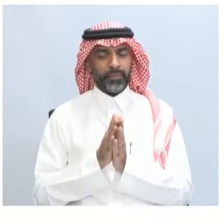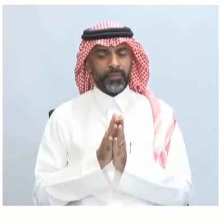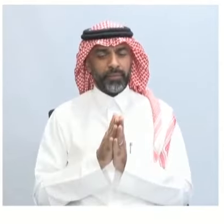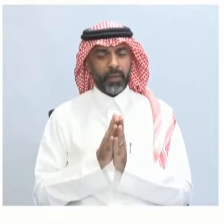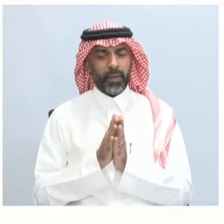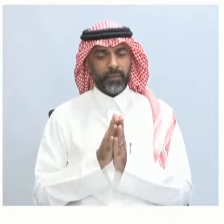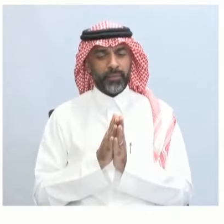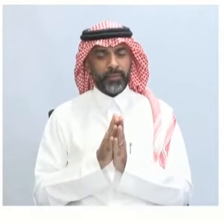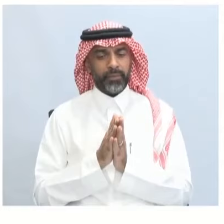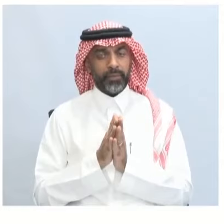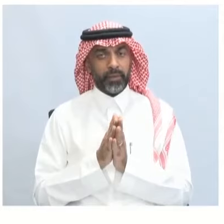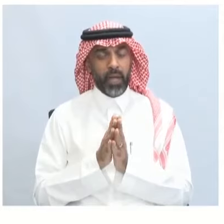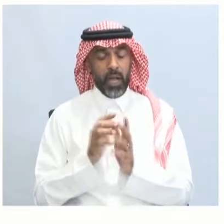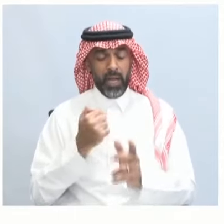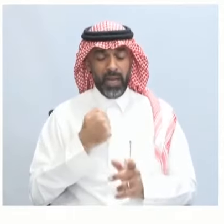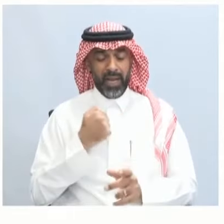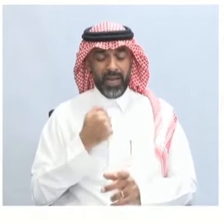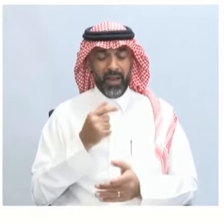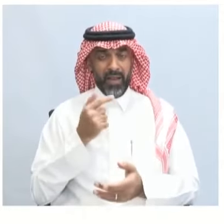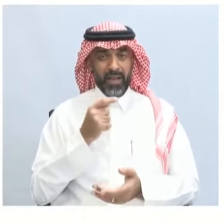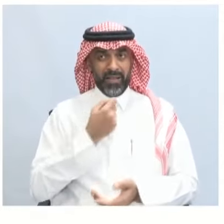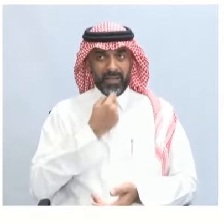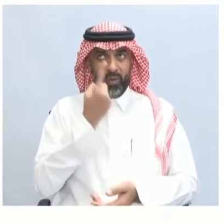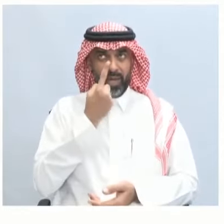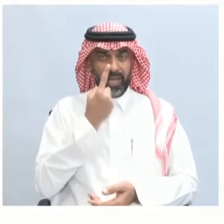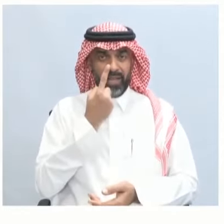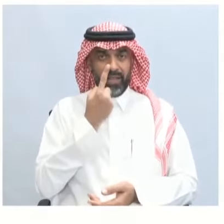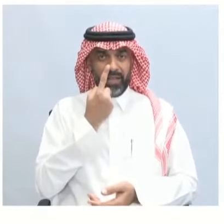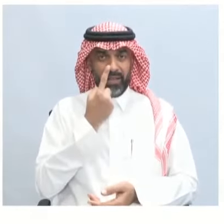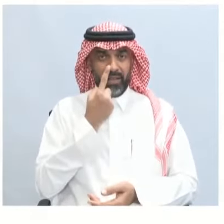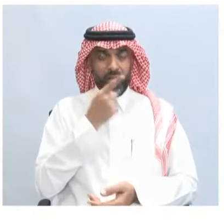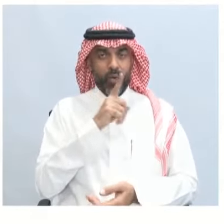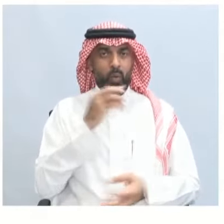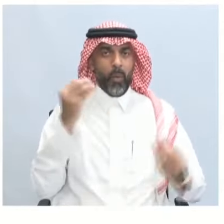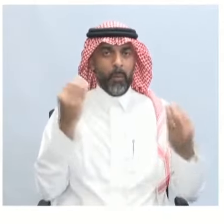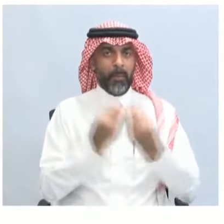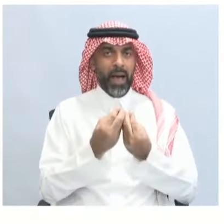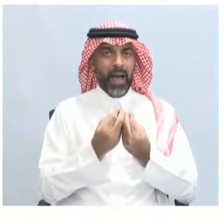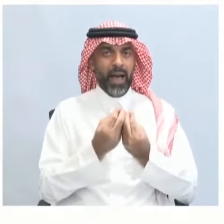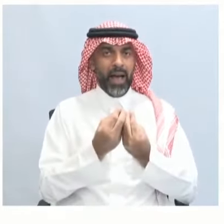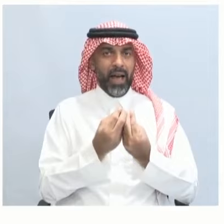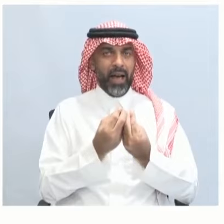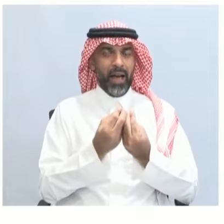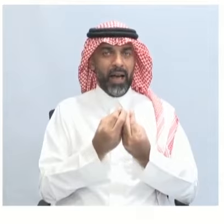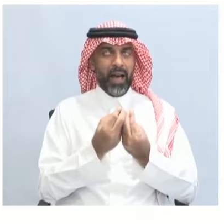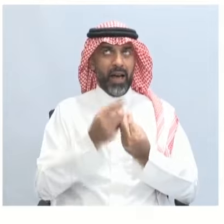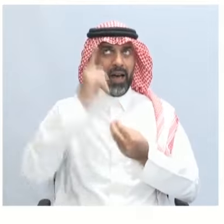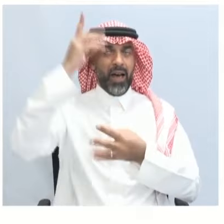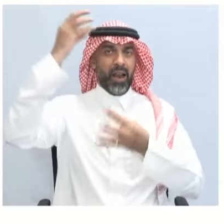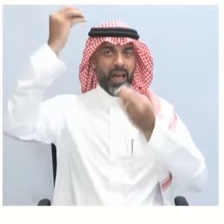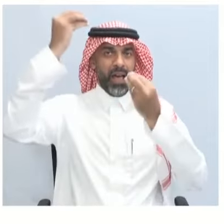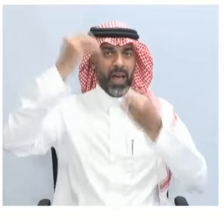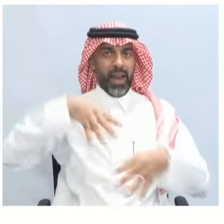الاثار ان الموحد في الاخره مع الذين انعم الله عليهم ان الموحد في الاخره من حقق